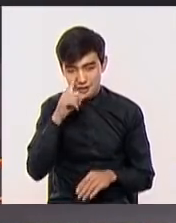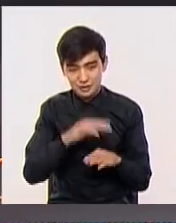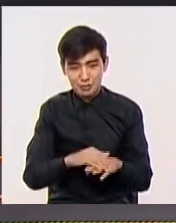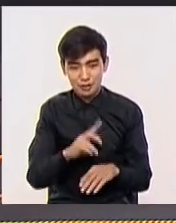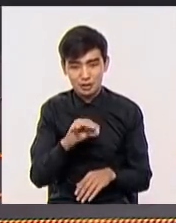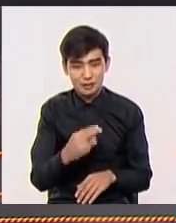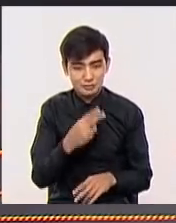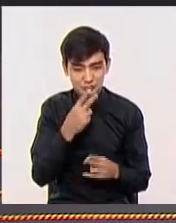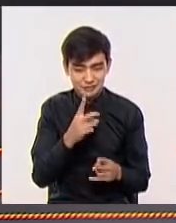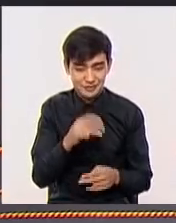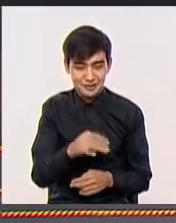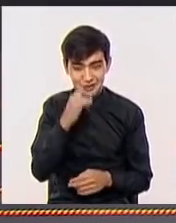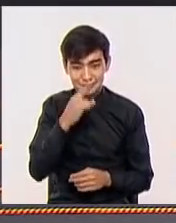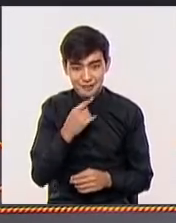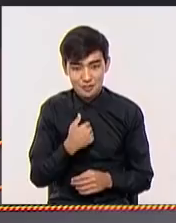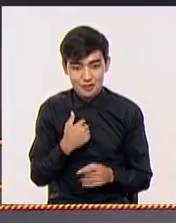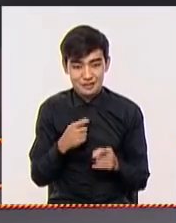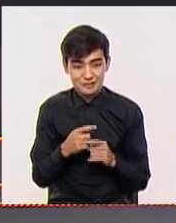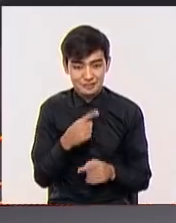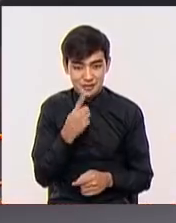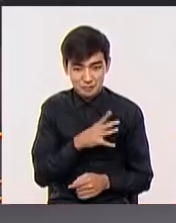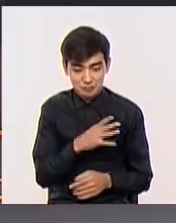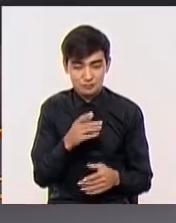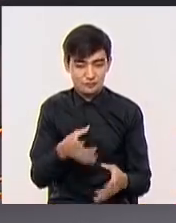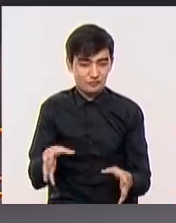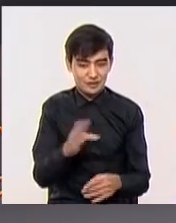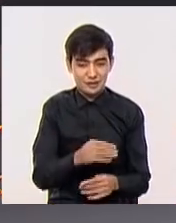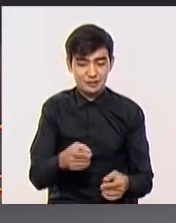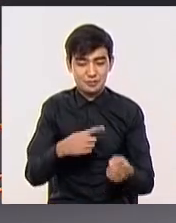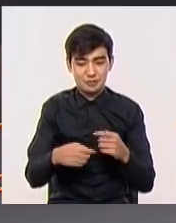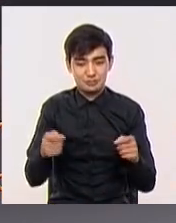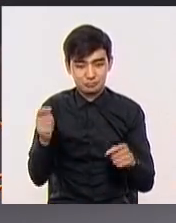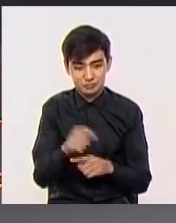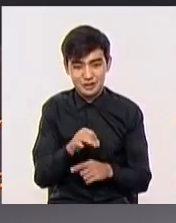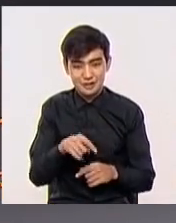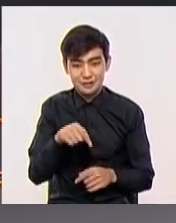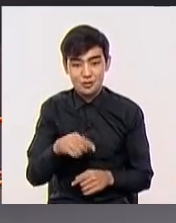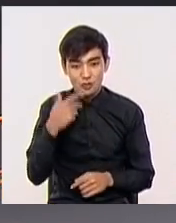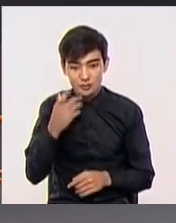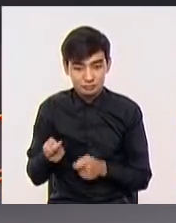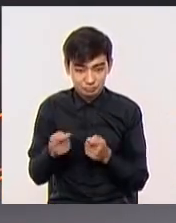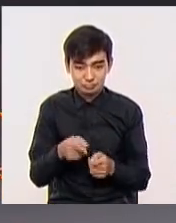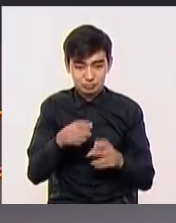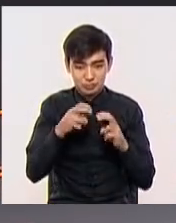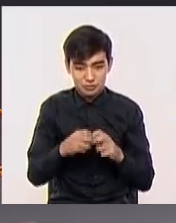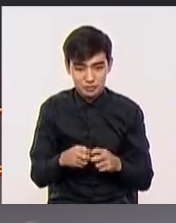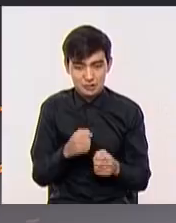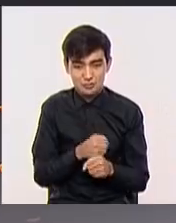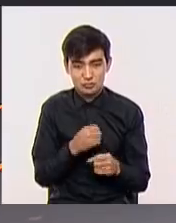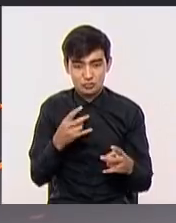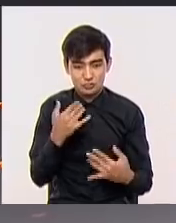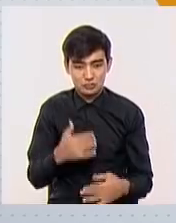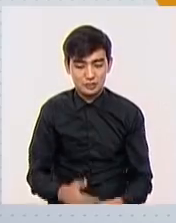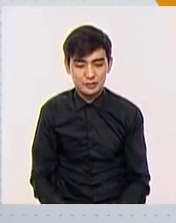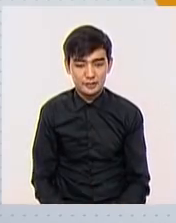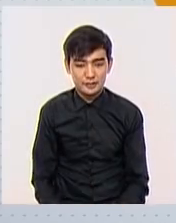тіксінбей, қазақпыз деген қандастың бәрін елге алғызып, осында келген соңға нәтексеру жұмыстарын жүргізу керек деген пікірде.